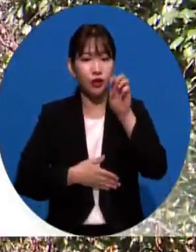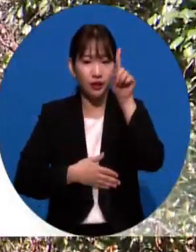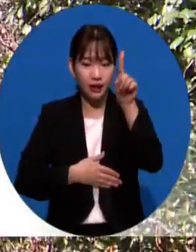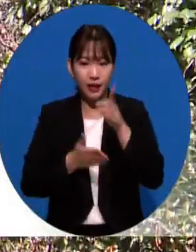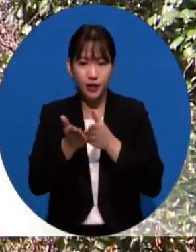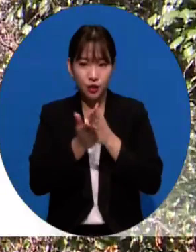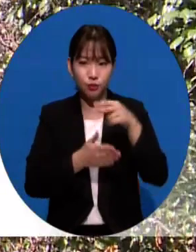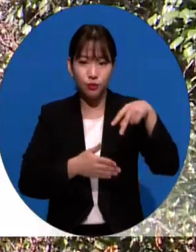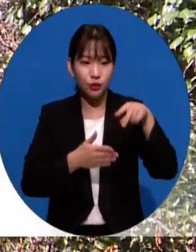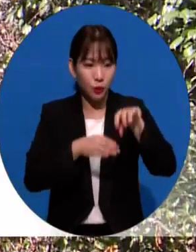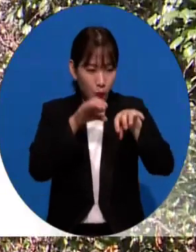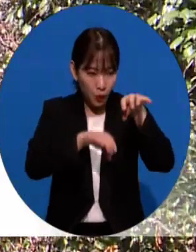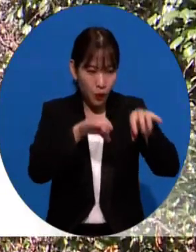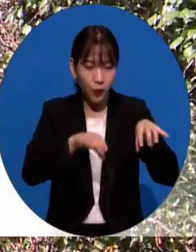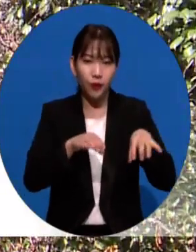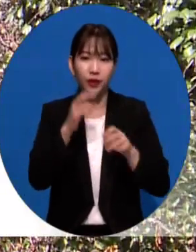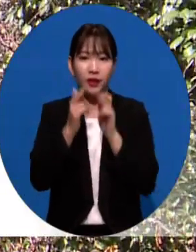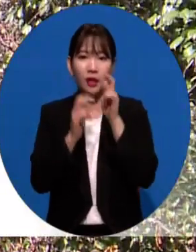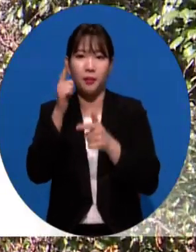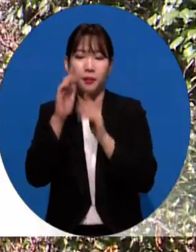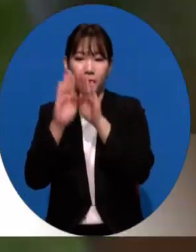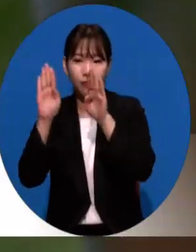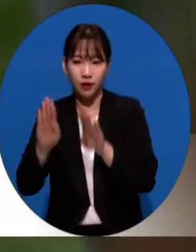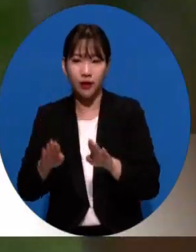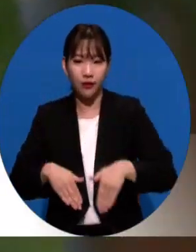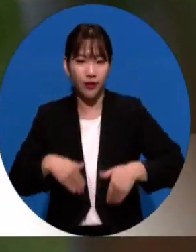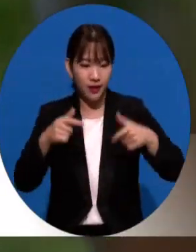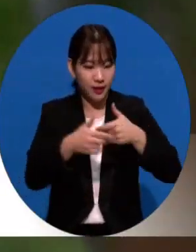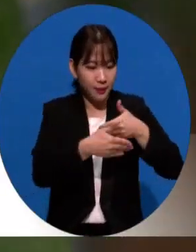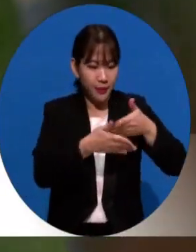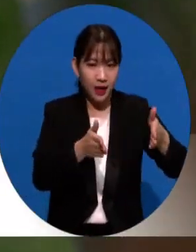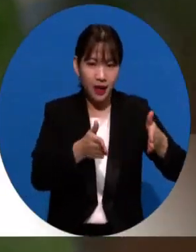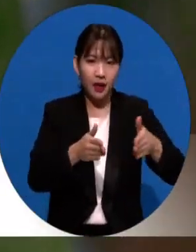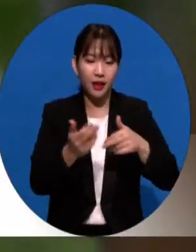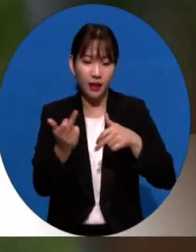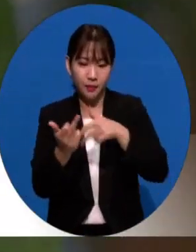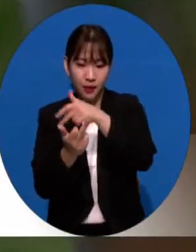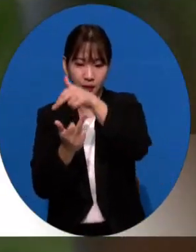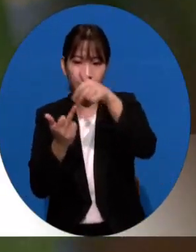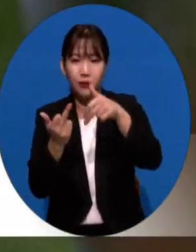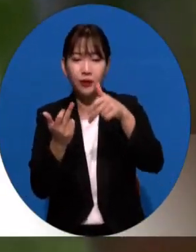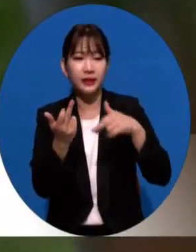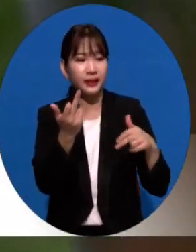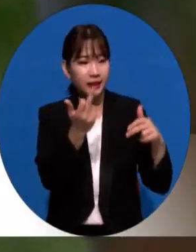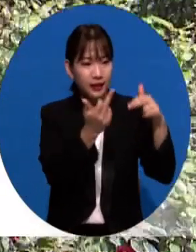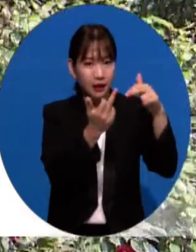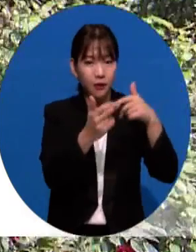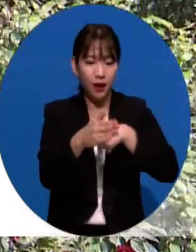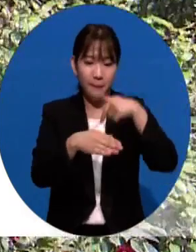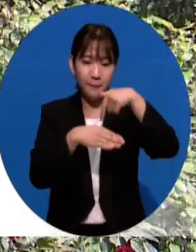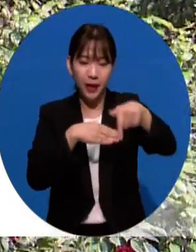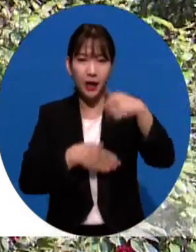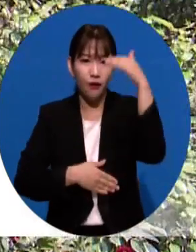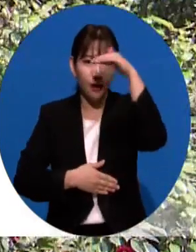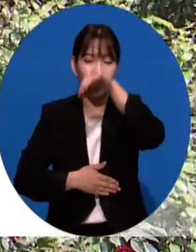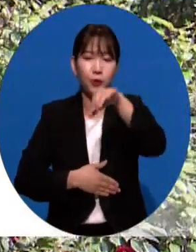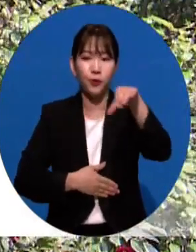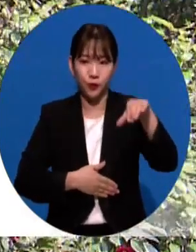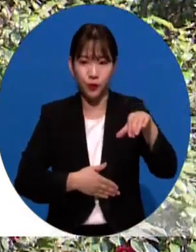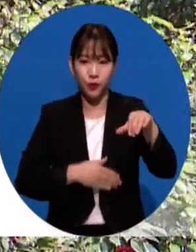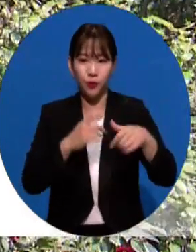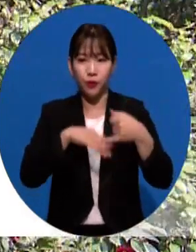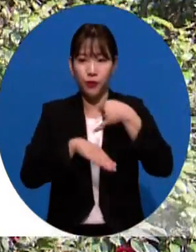전문 소원과 산림박물관 아열대 온실 탐방로 등산로 등 실내외 관람 시설입니다